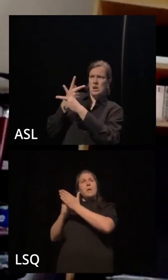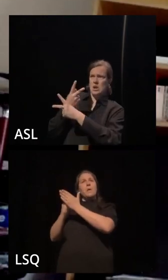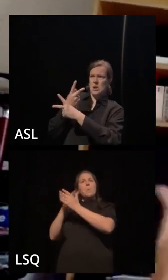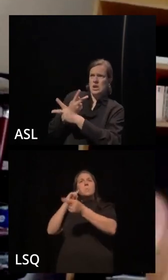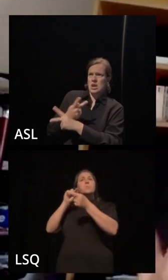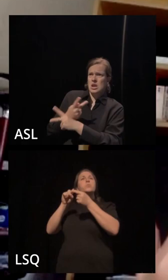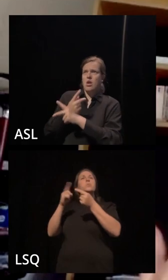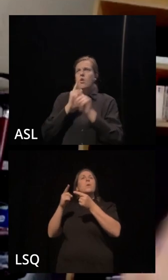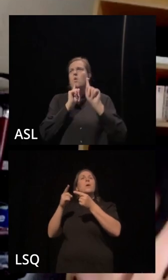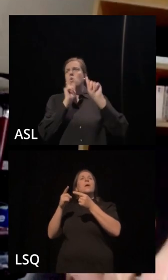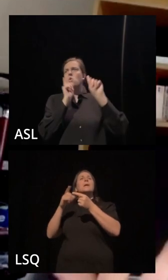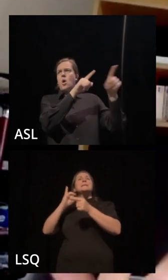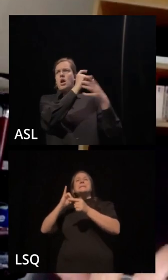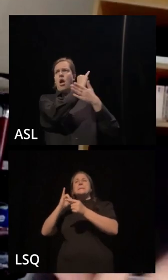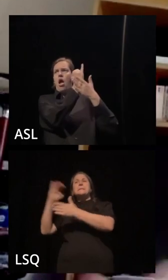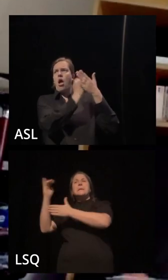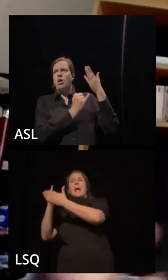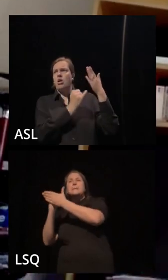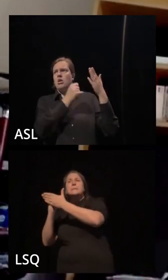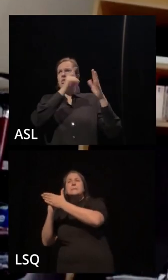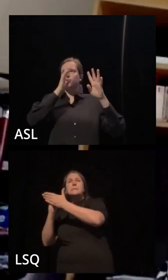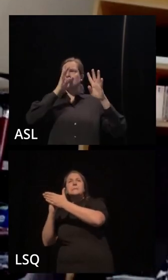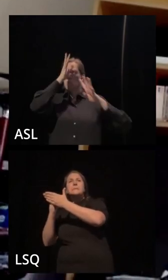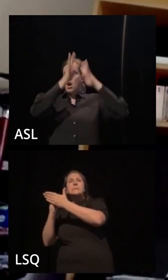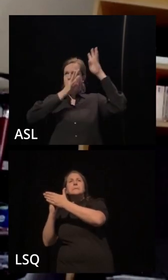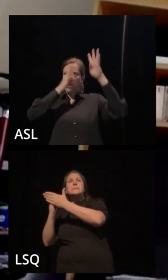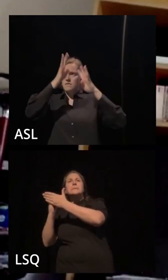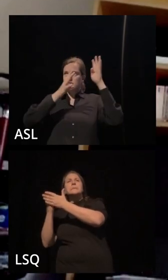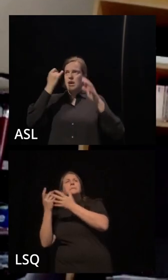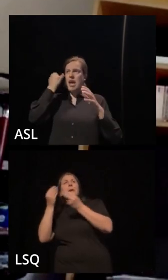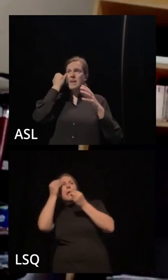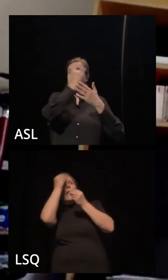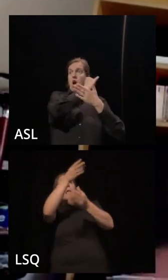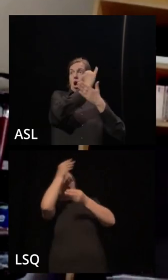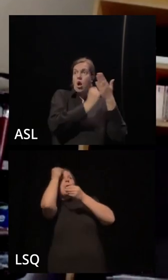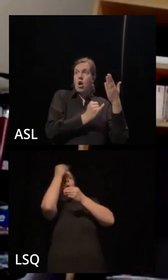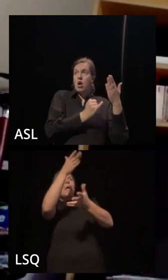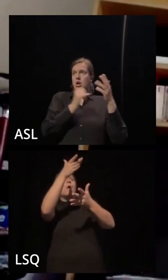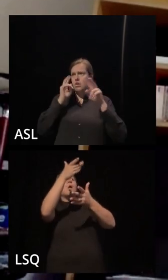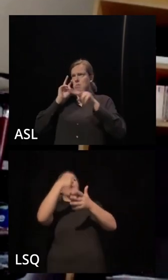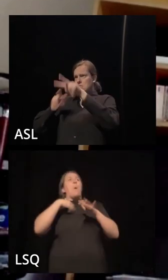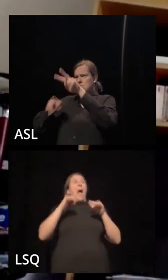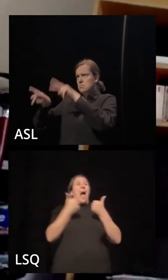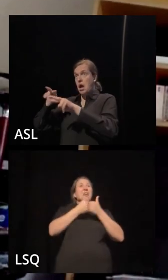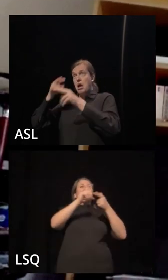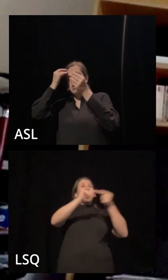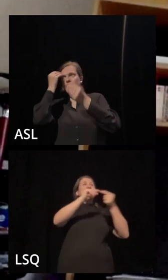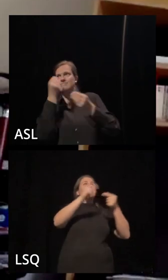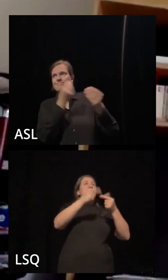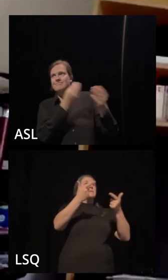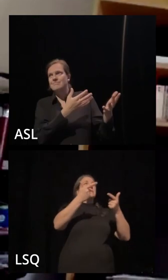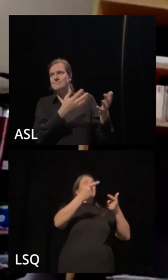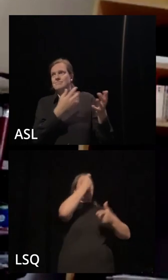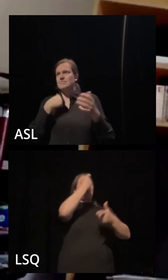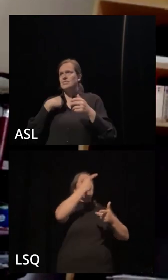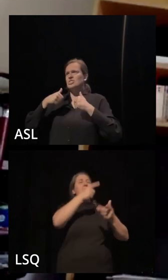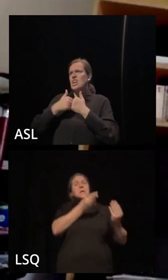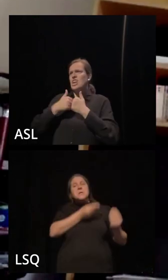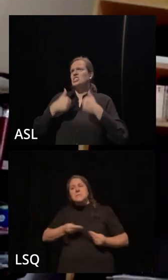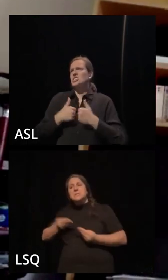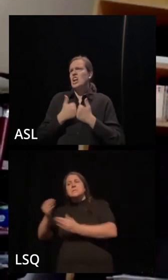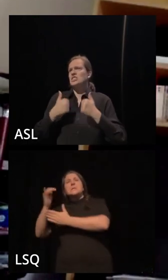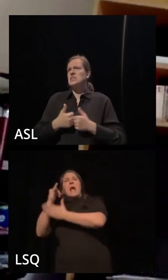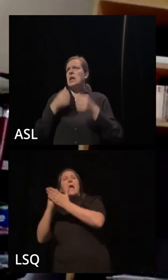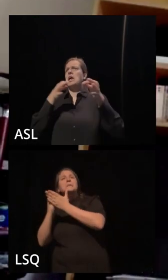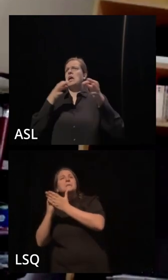pour faciliter la compréhension des enjeux du risque inondation. Et c'est ce qu'on a pu faire il y a 10 ans avec une équipe